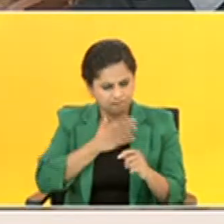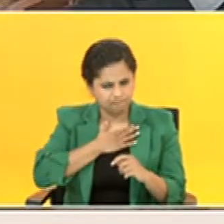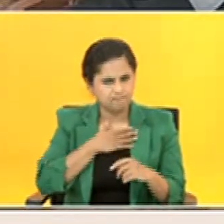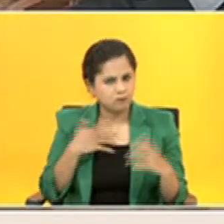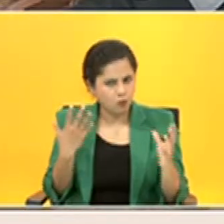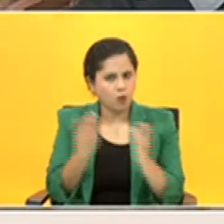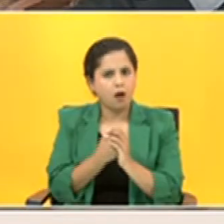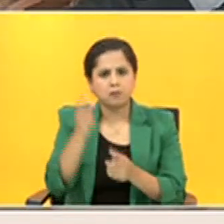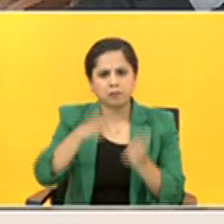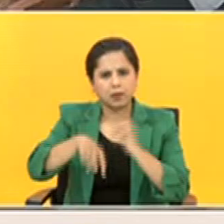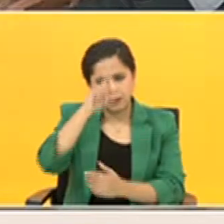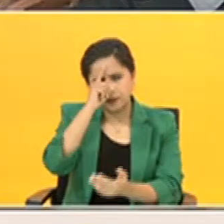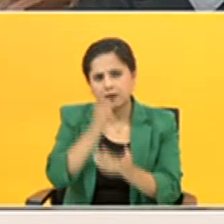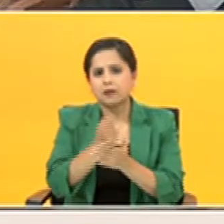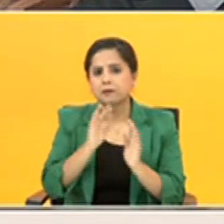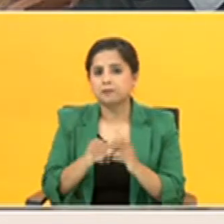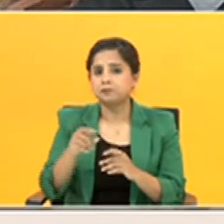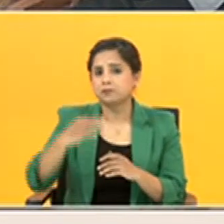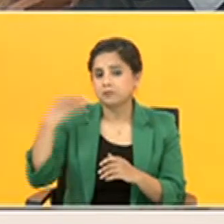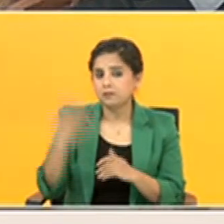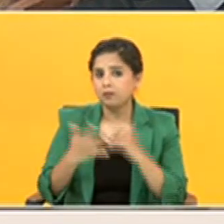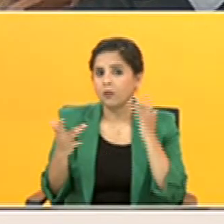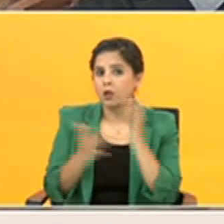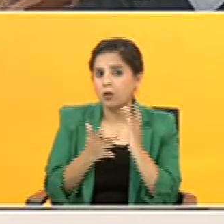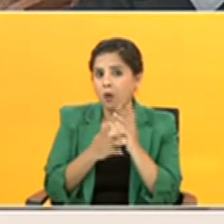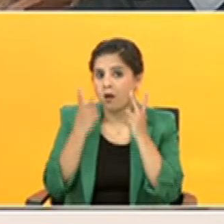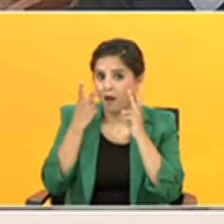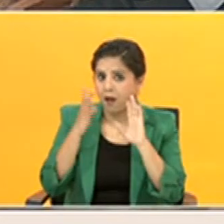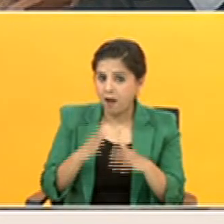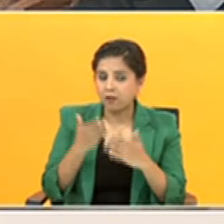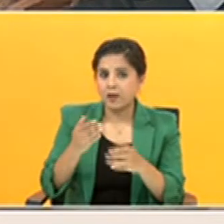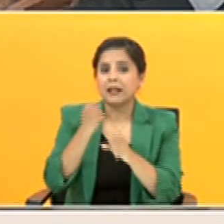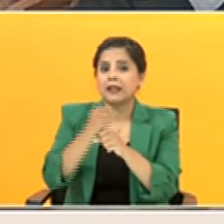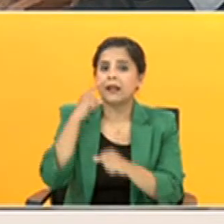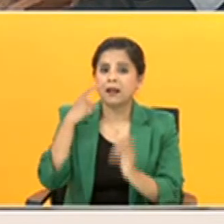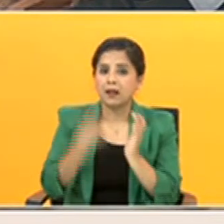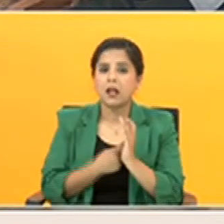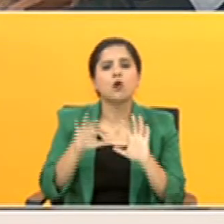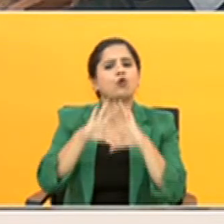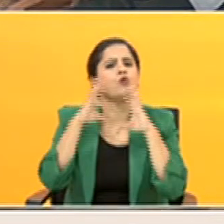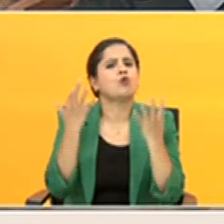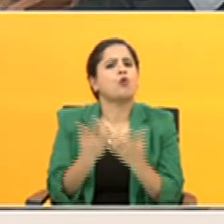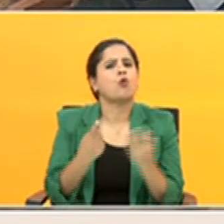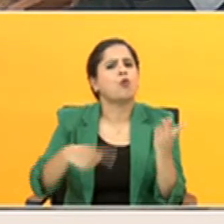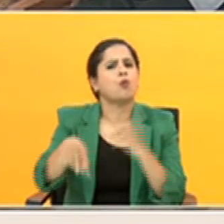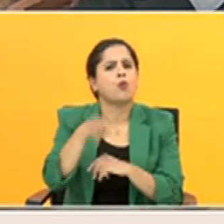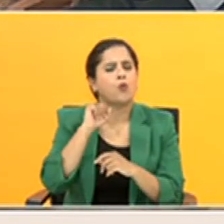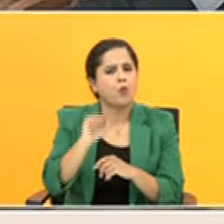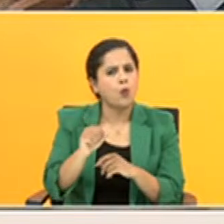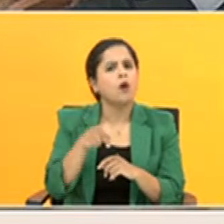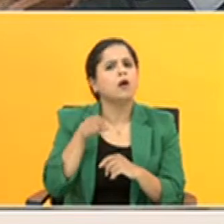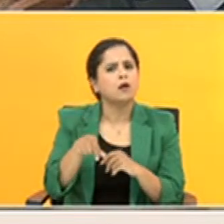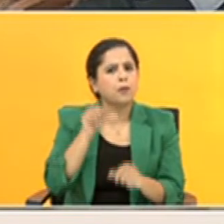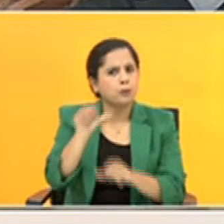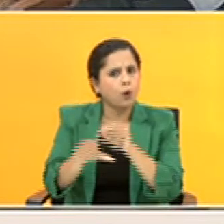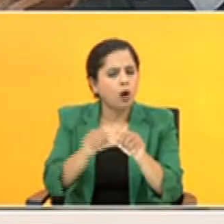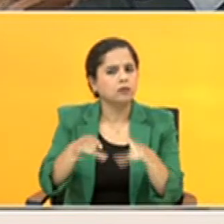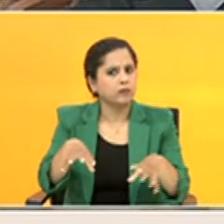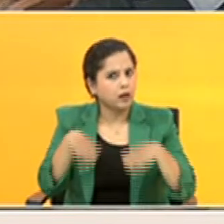उठाया। वहां लेटेस्ट टेक्नोलॉजी के साथ ही ग्लोबल बेस्ट प्रैक्टिसेस को भी अपनाया